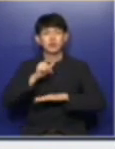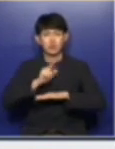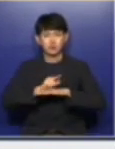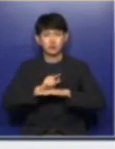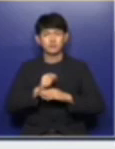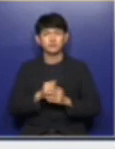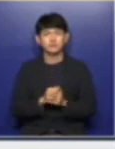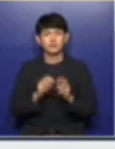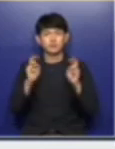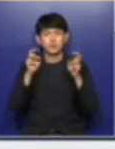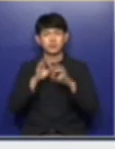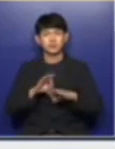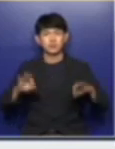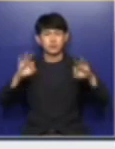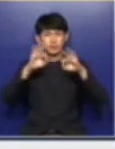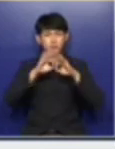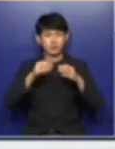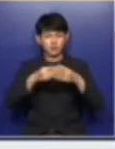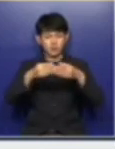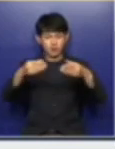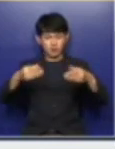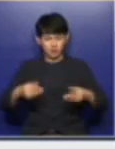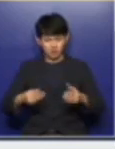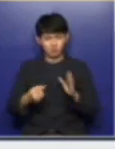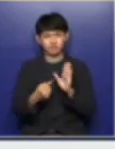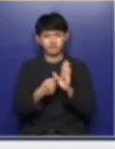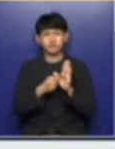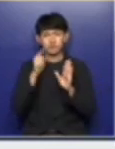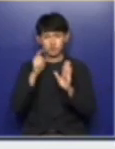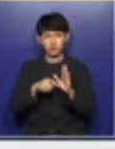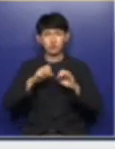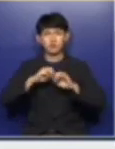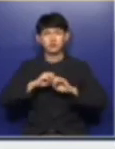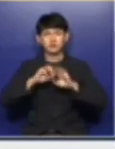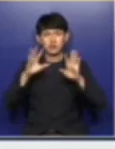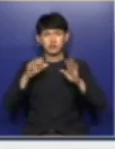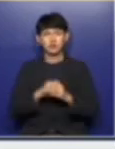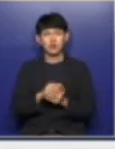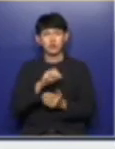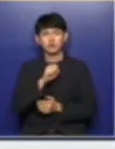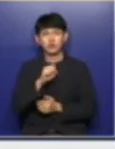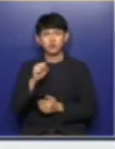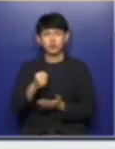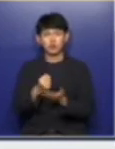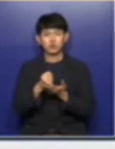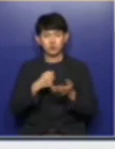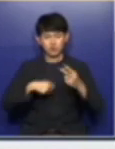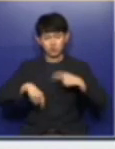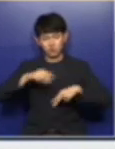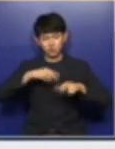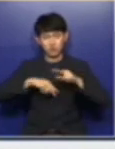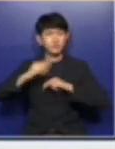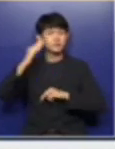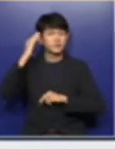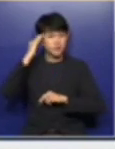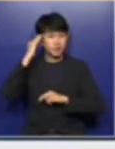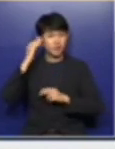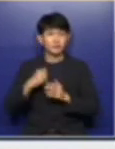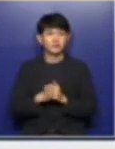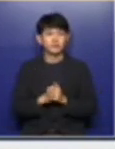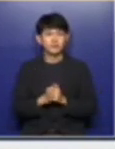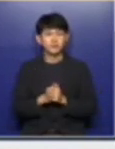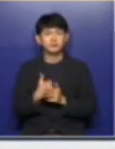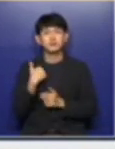ำคัญพวกนี้เนี่ยในรายงานต้องปรากฏให้สภาได้ตรวจสอบได้รับรู้รับทราบเฉพา